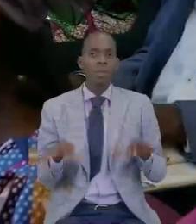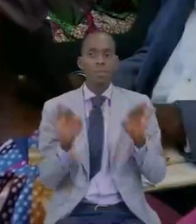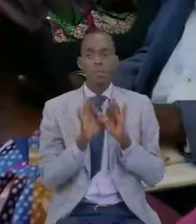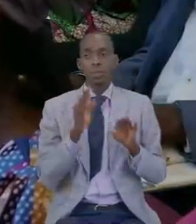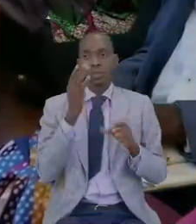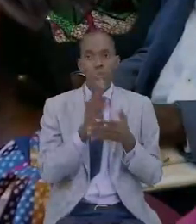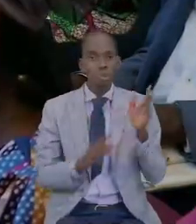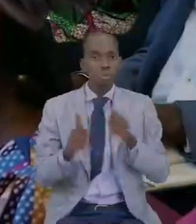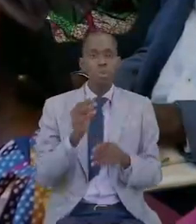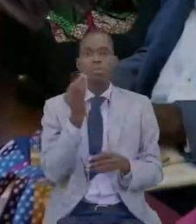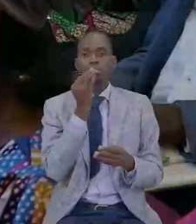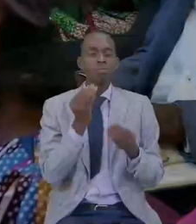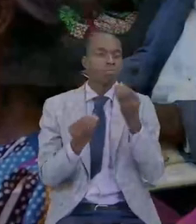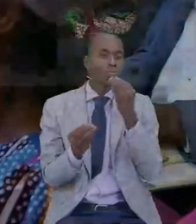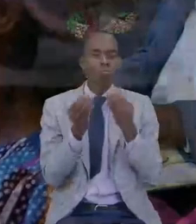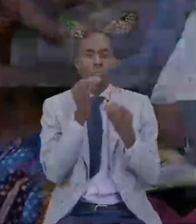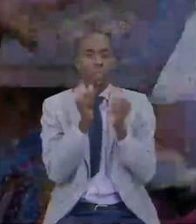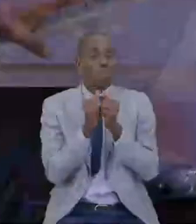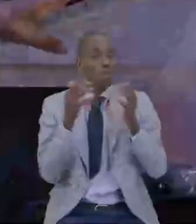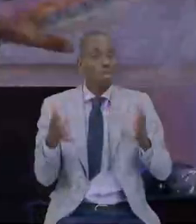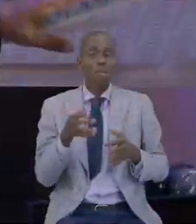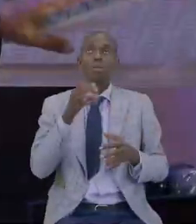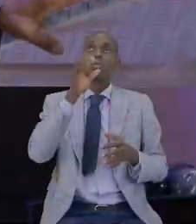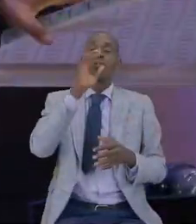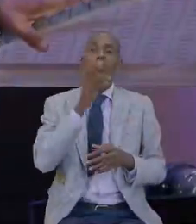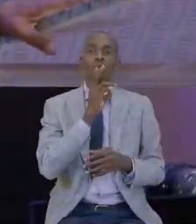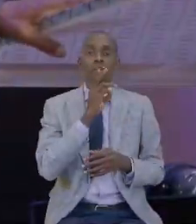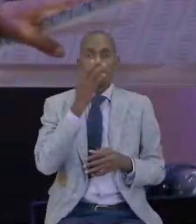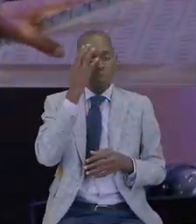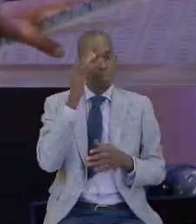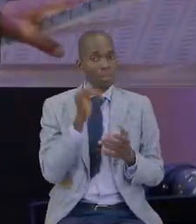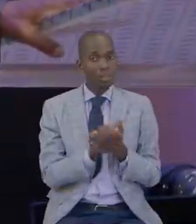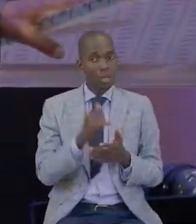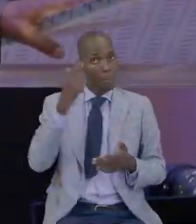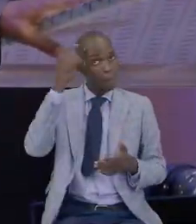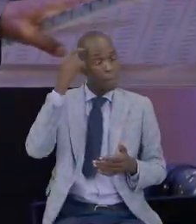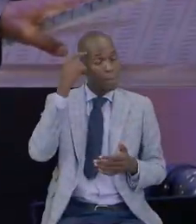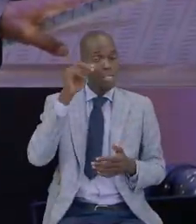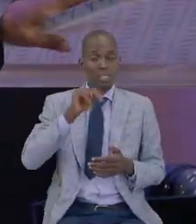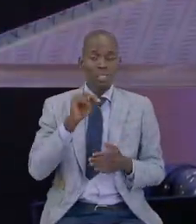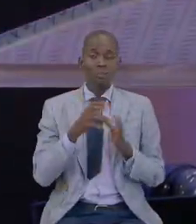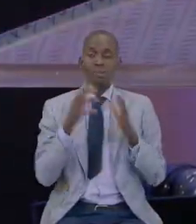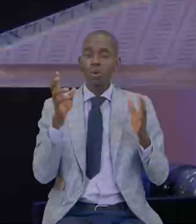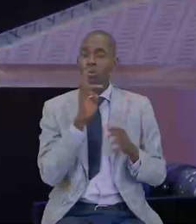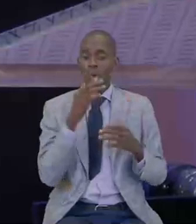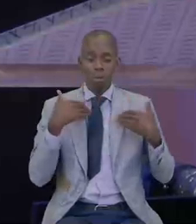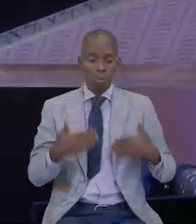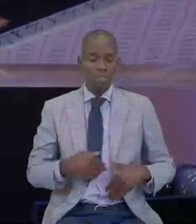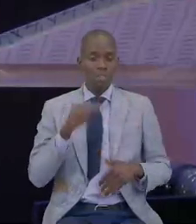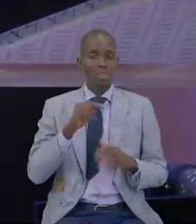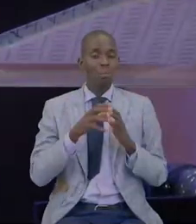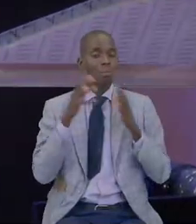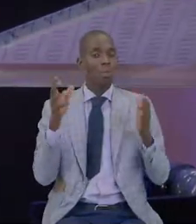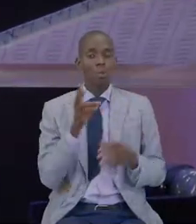Mais vous savez, l'eau, le cerveau, c'est beaucoup d'eau. Le corps, c'est beaucoup d'eau. Toutes les parties du